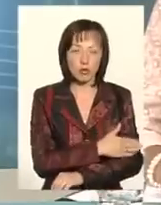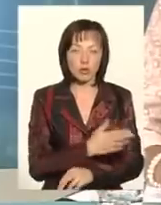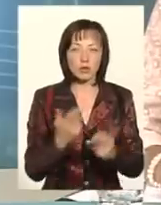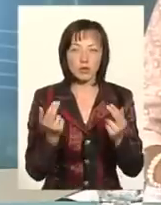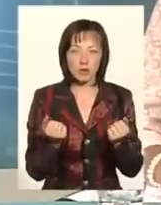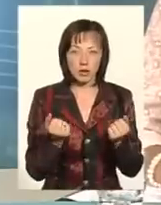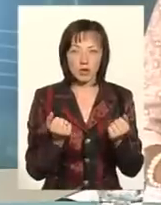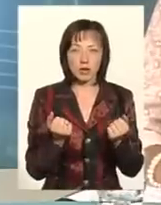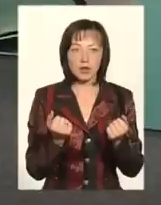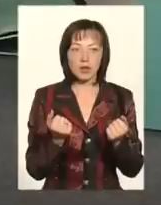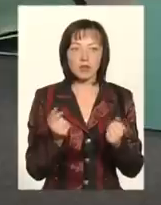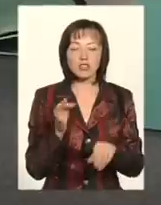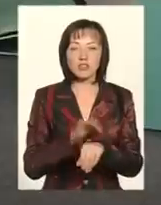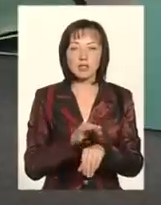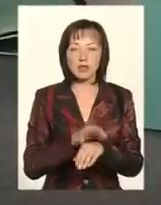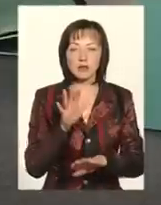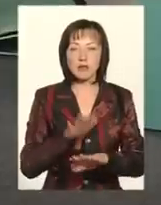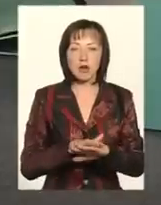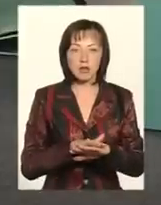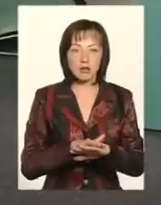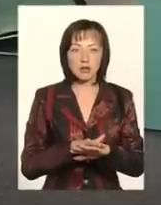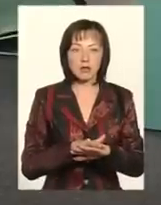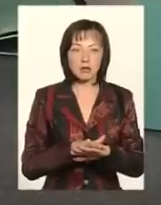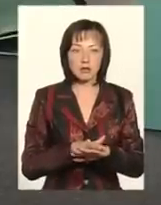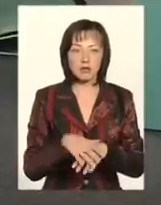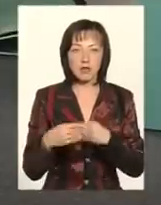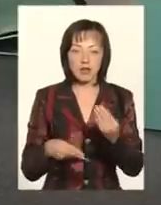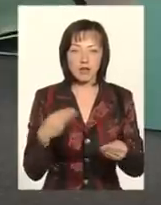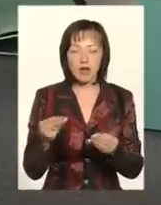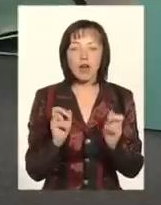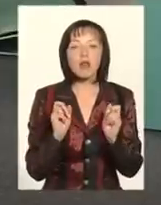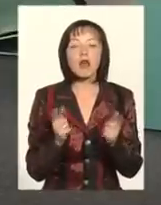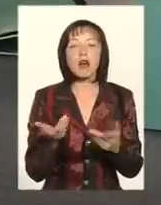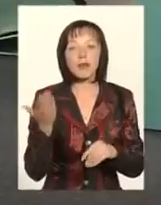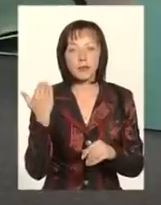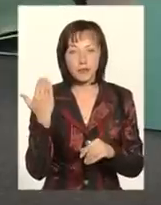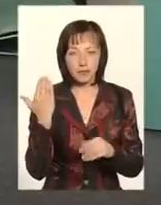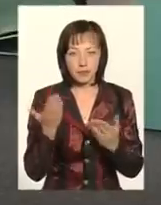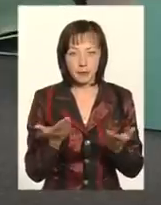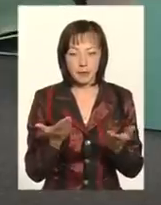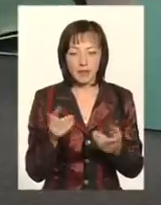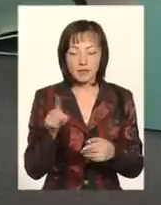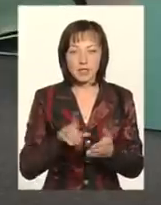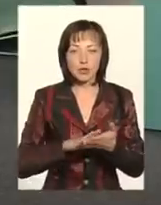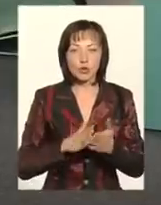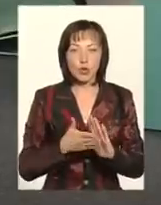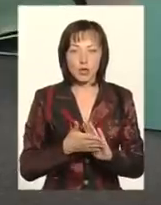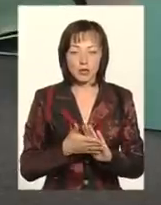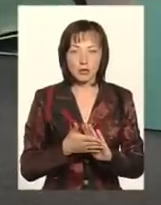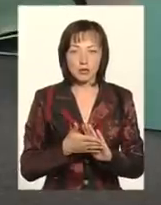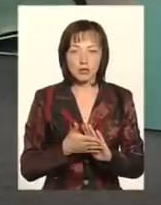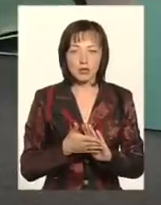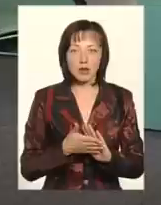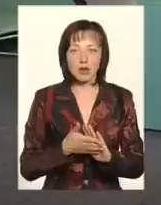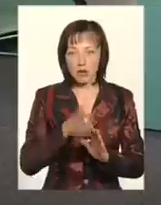Франка в швейцарських франкахвали в тому як як в тій ситуації